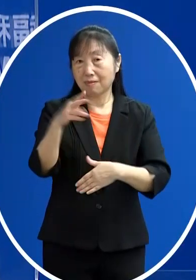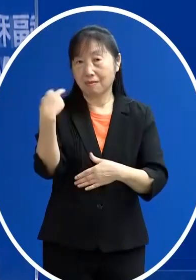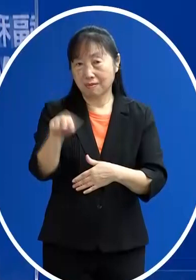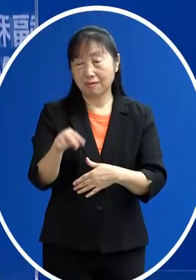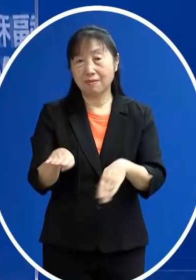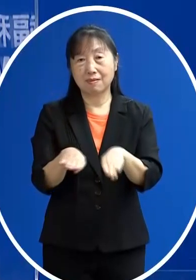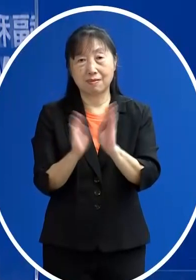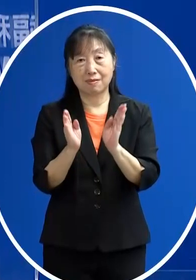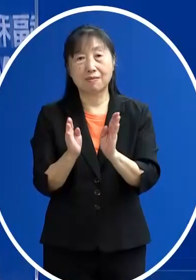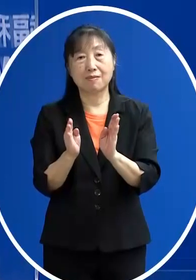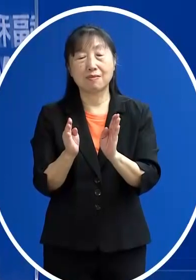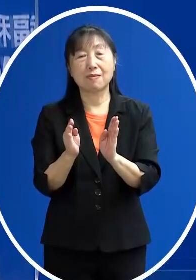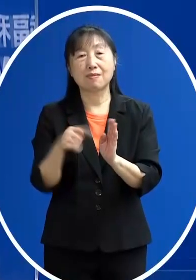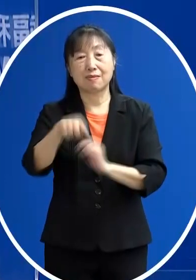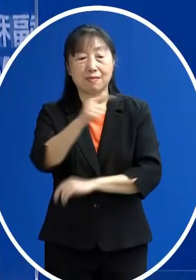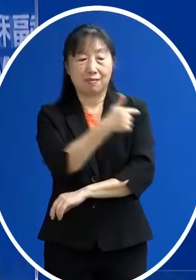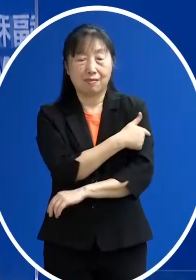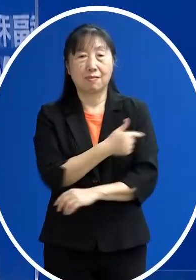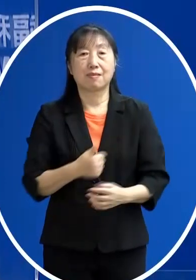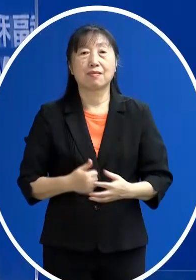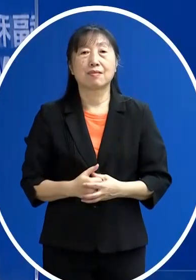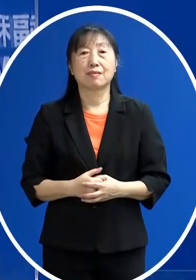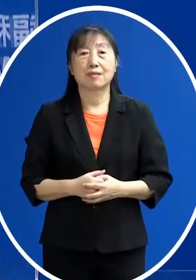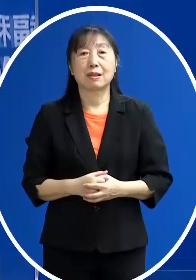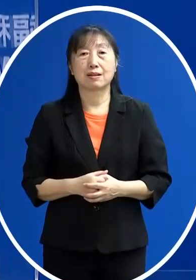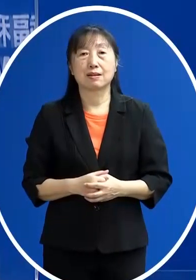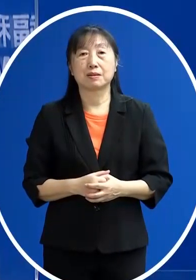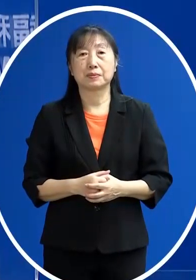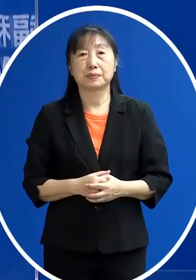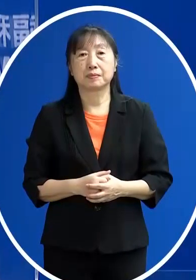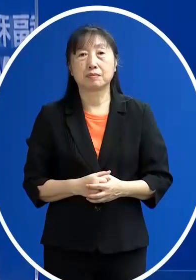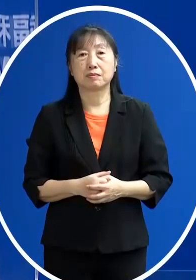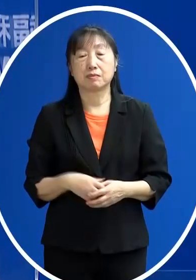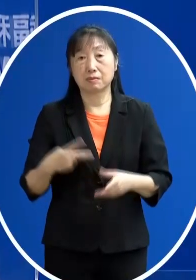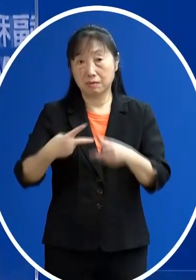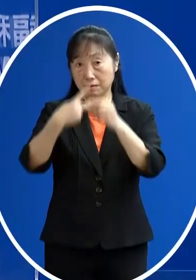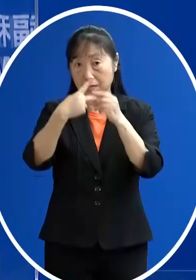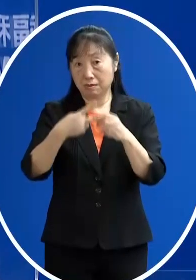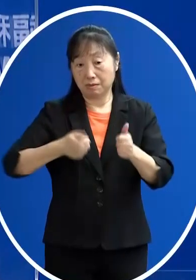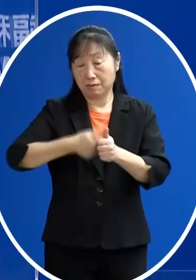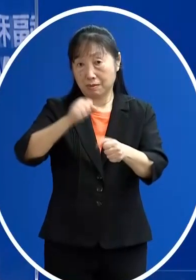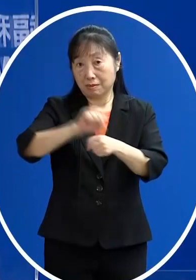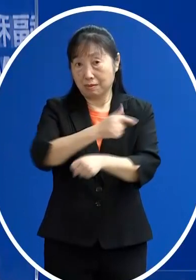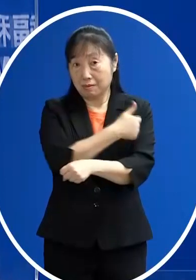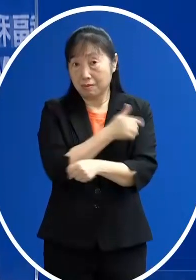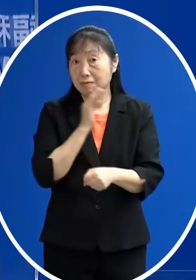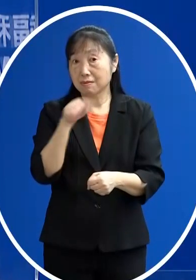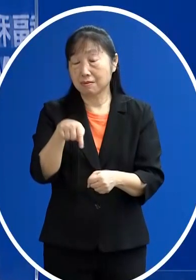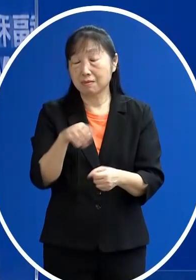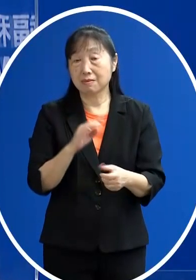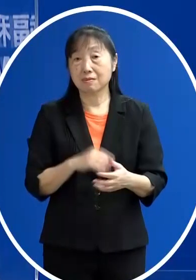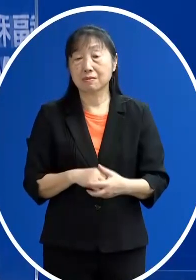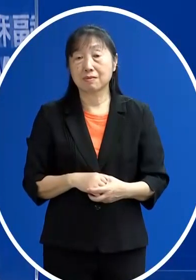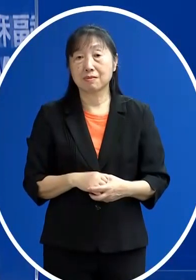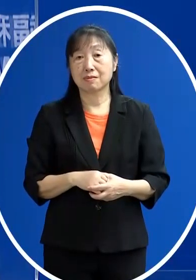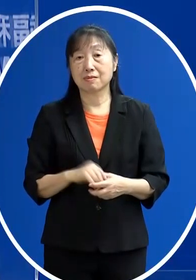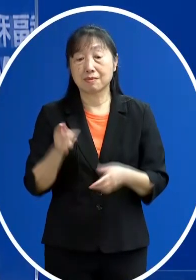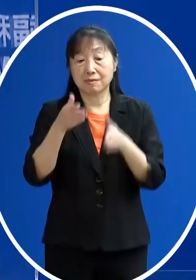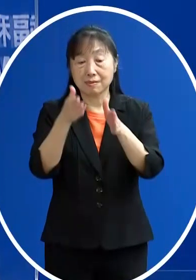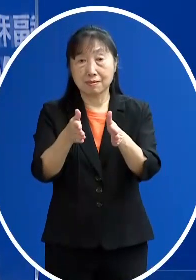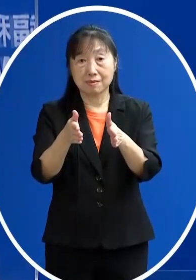可以开始陆续的接种。那再来是第二次的追加剂的接种建议的部分，那主要是